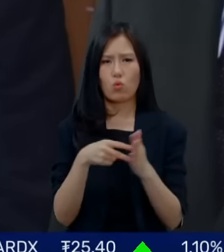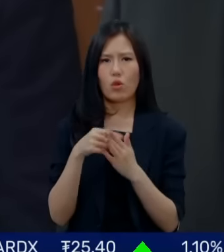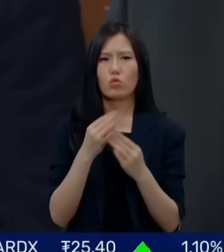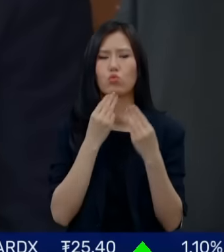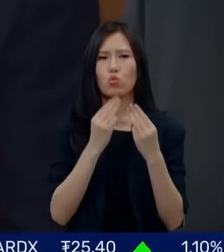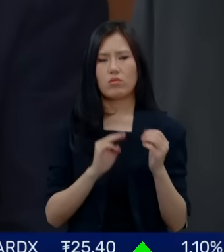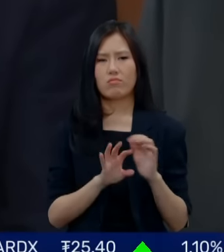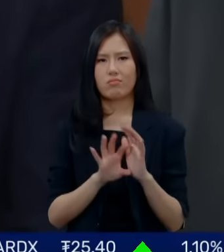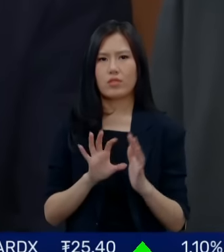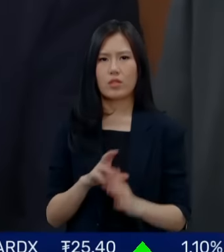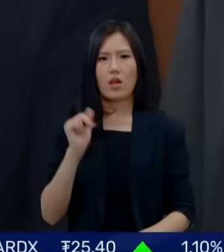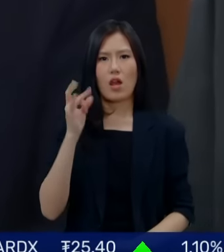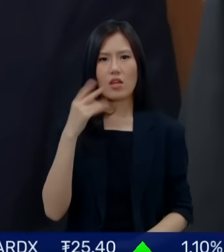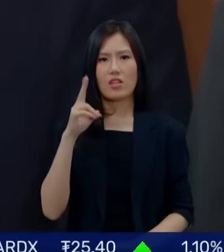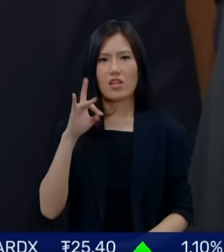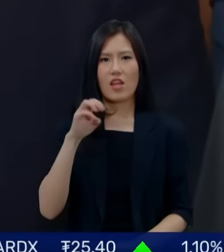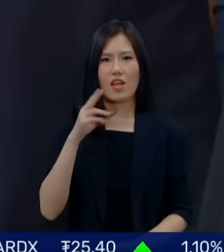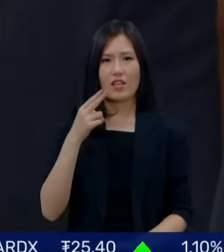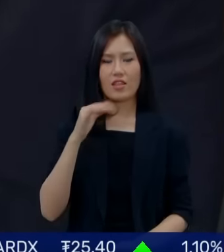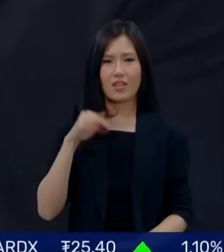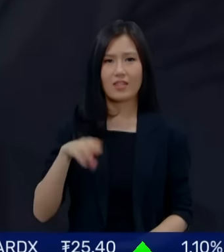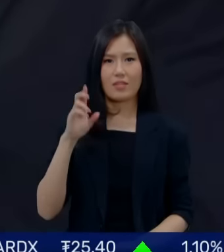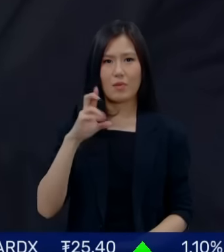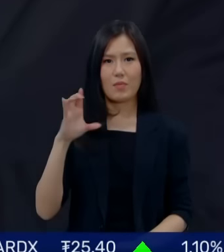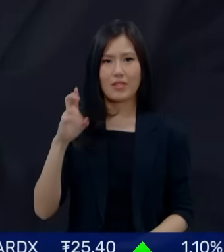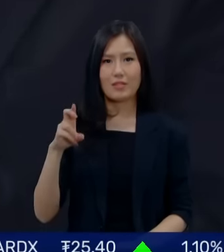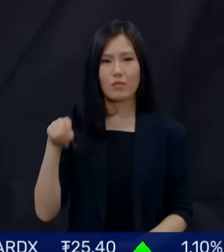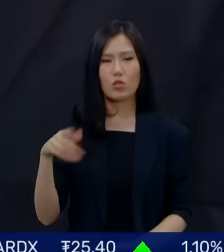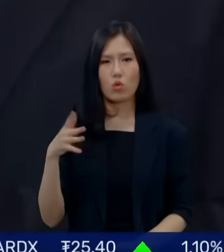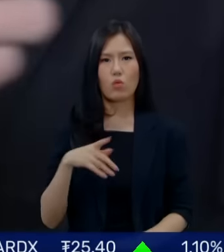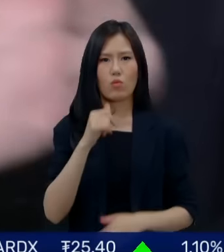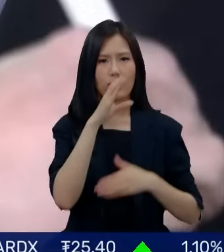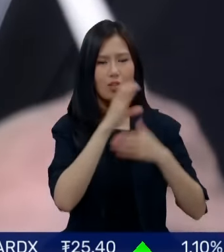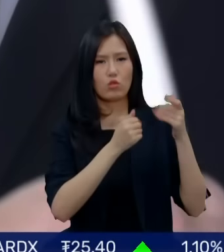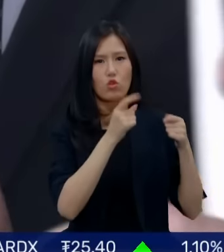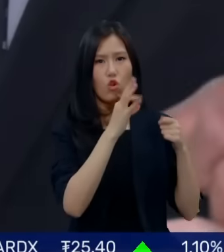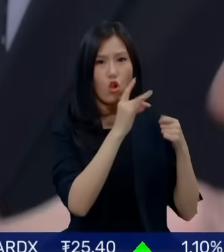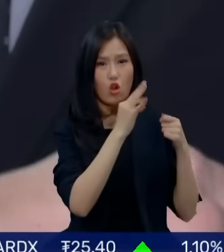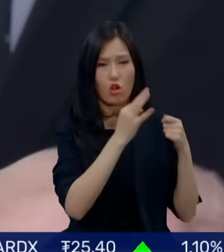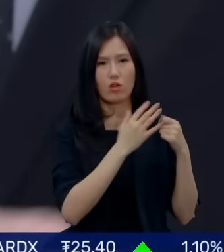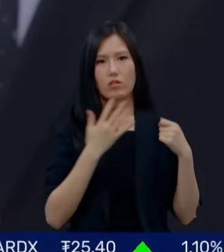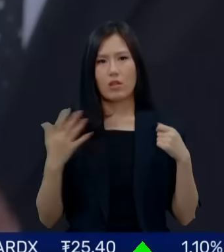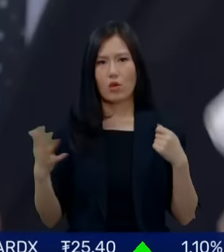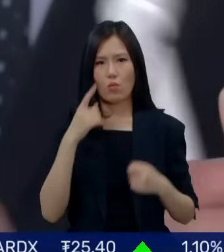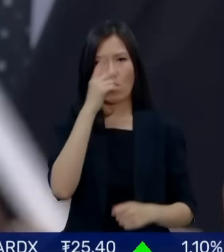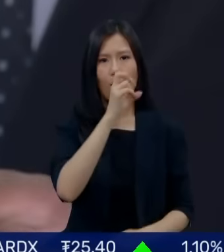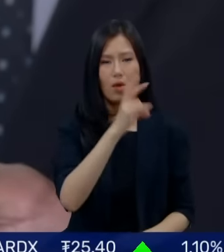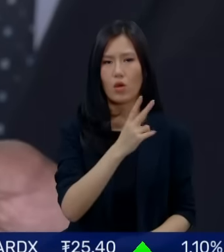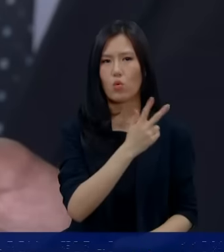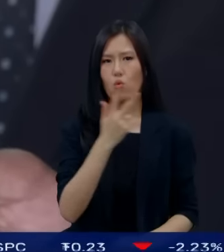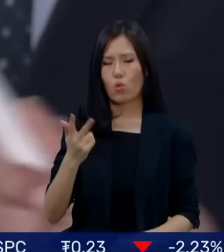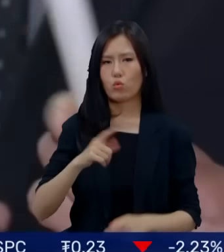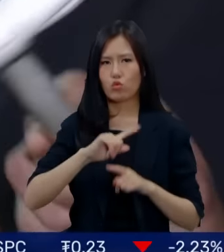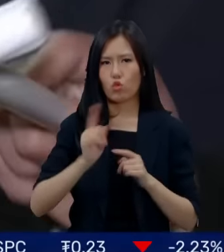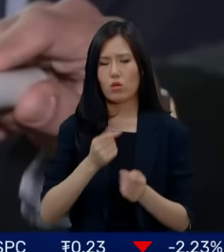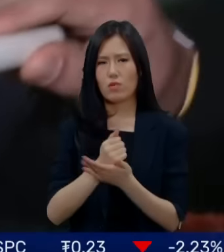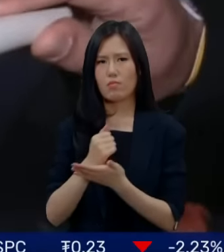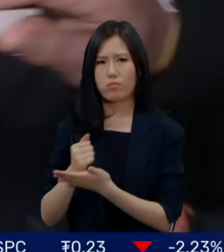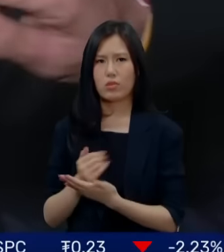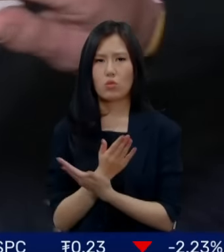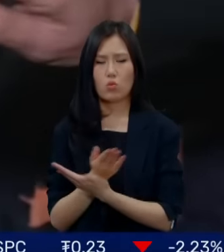Арт кредит банк бол санхүүгийн байгууллага хувьцаат компани нь санхүүгийн зохицуулах хорооноос 5 монгол анхнаас 3 нь тусгай зөвшөөрөлтэй банк бол санхүүгийн байгууллага